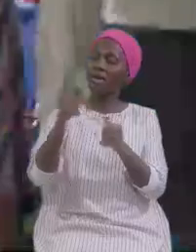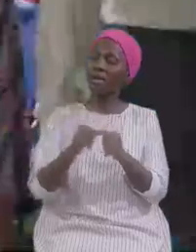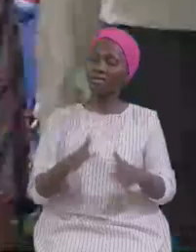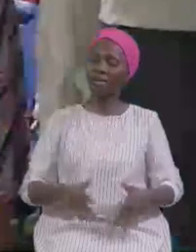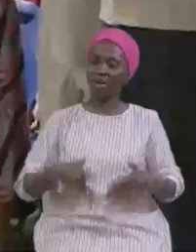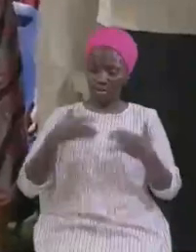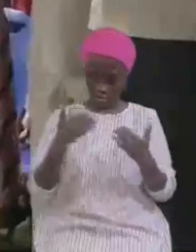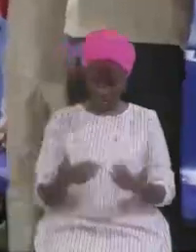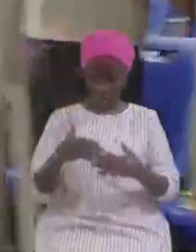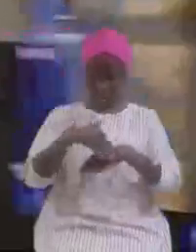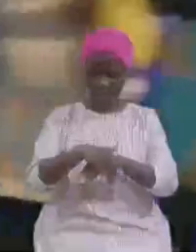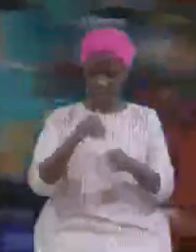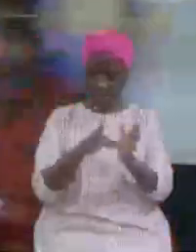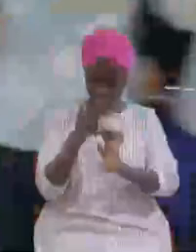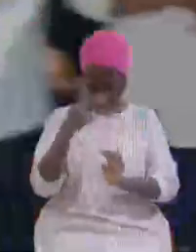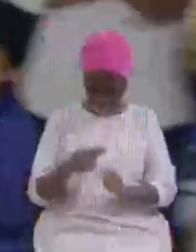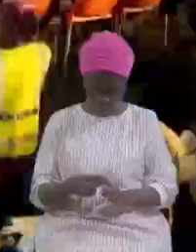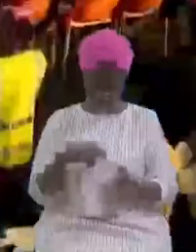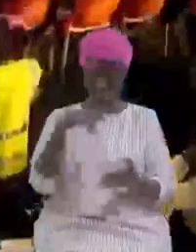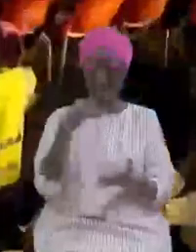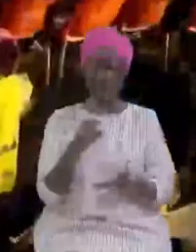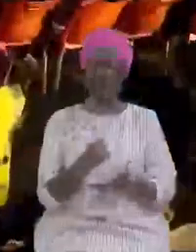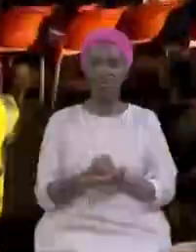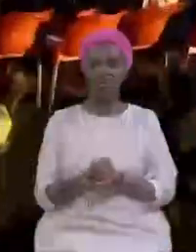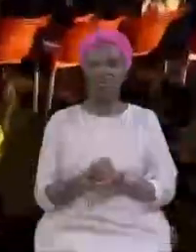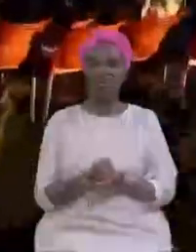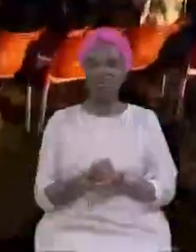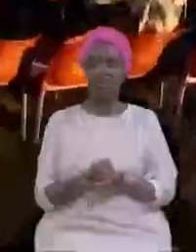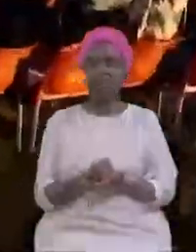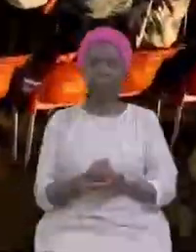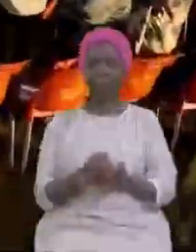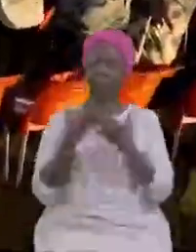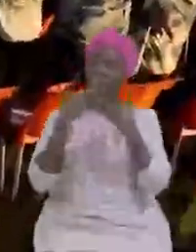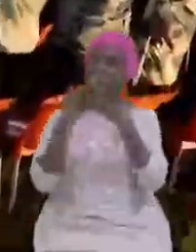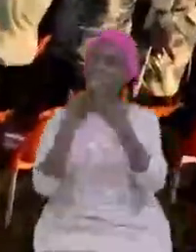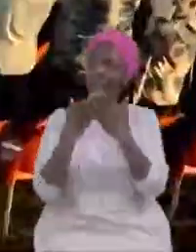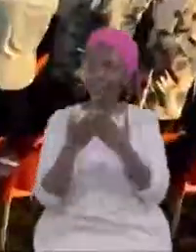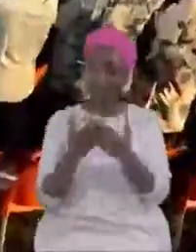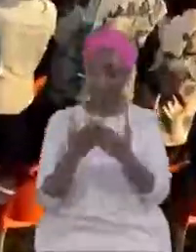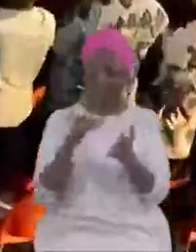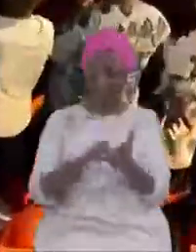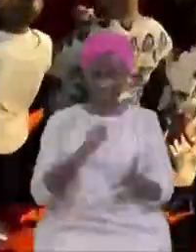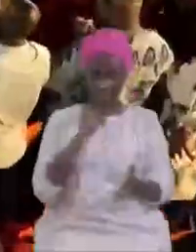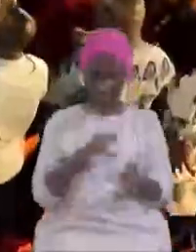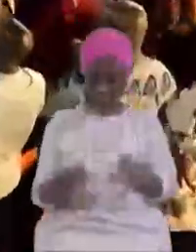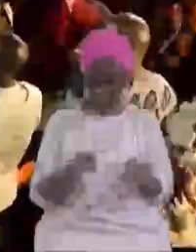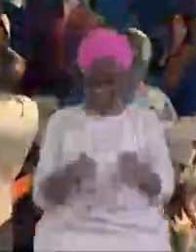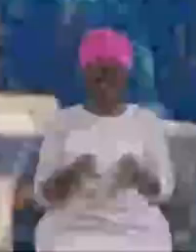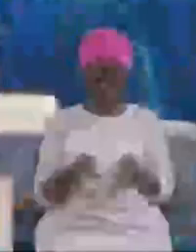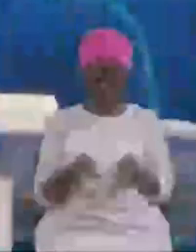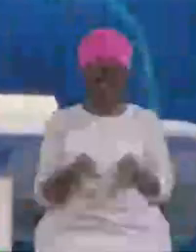chaque vie ce soir au nom de Jésus. Merci, c'est fait.